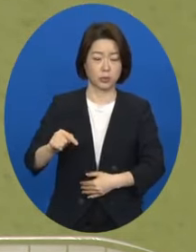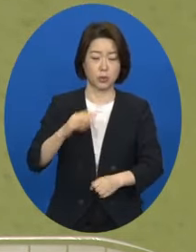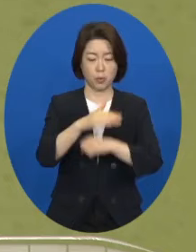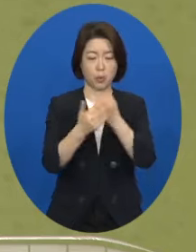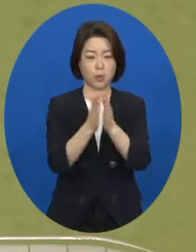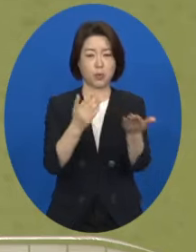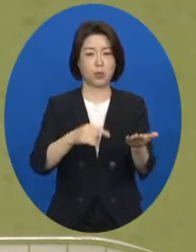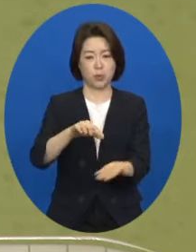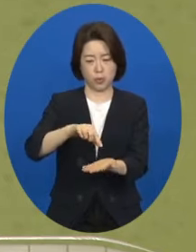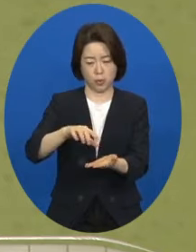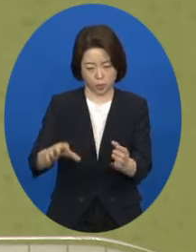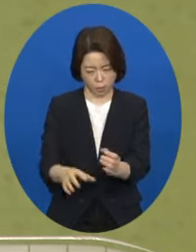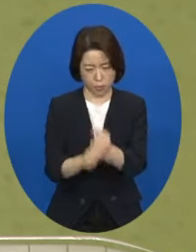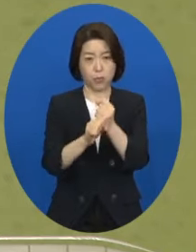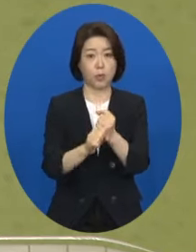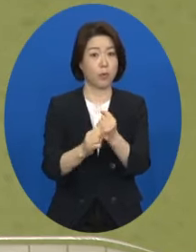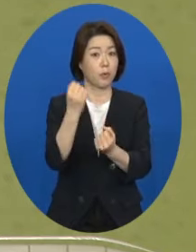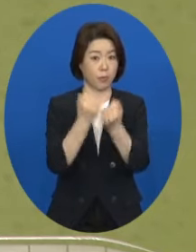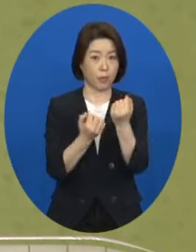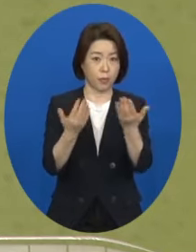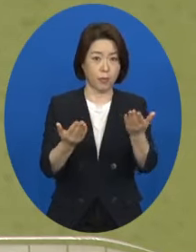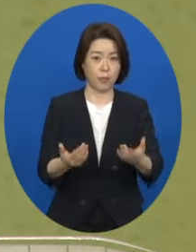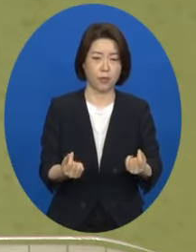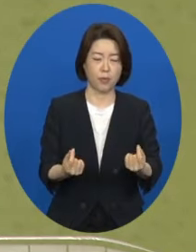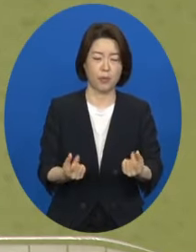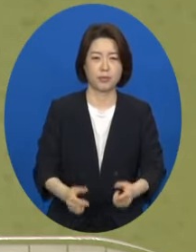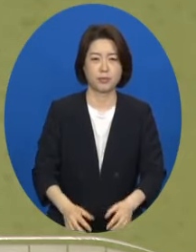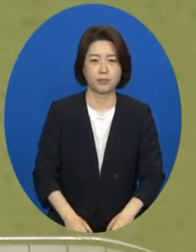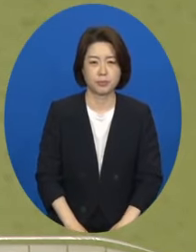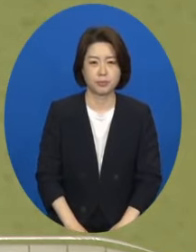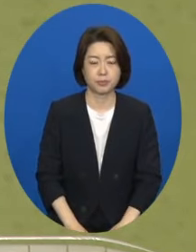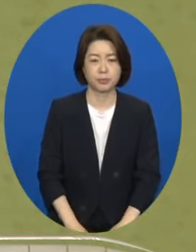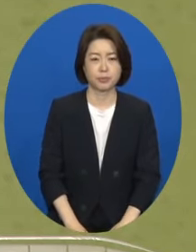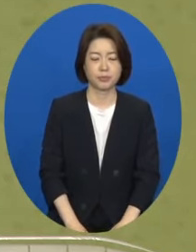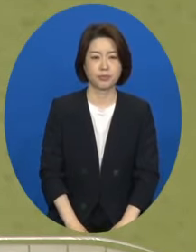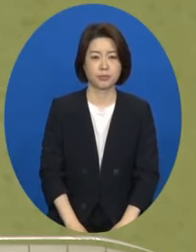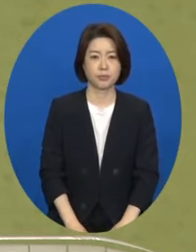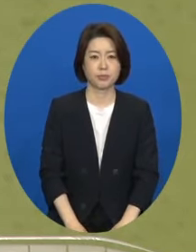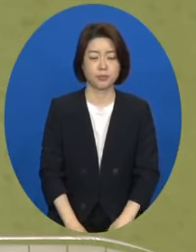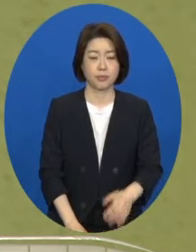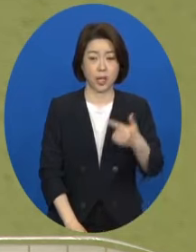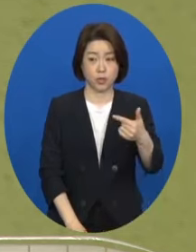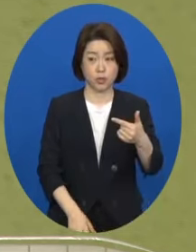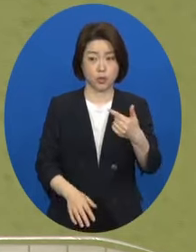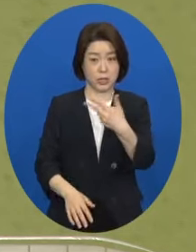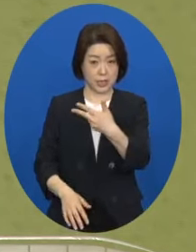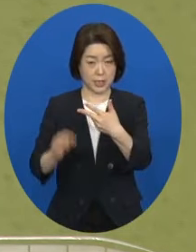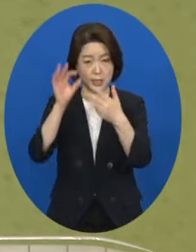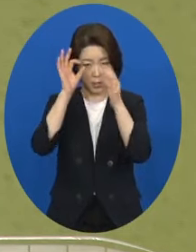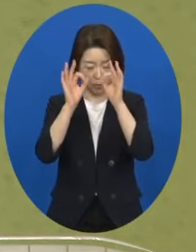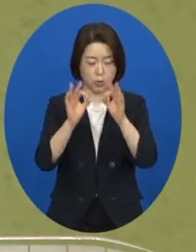본문의 메시지입니다. 자, 그래서 7절 보시는데요, 6절 7절에 보시면 오늘 중요한 핵심 구절이